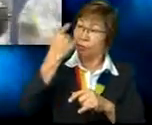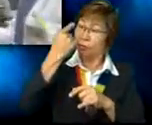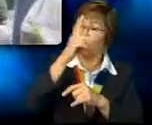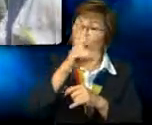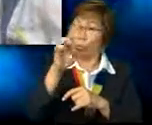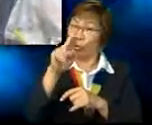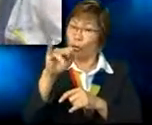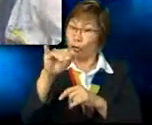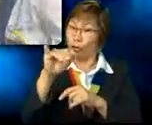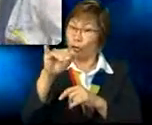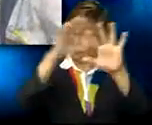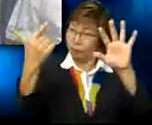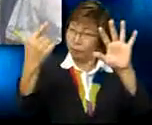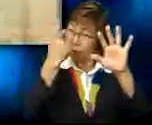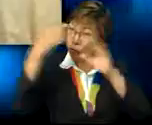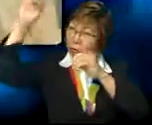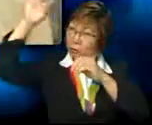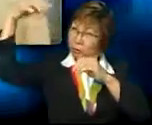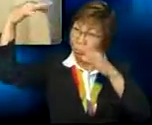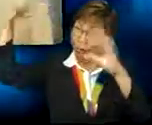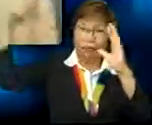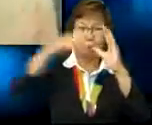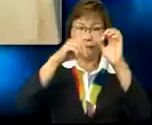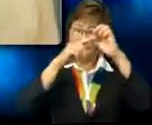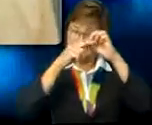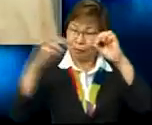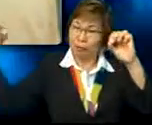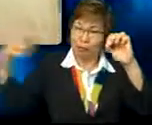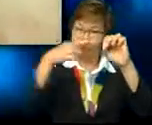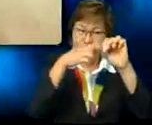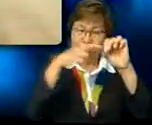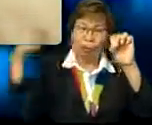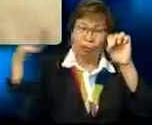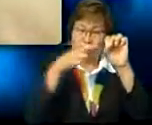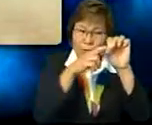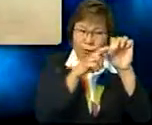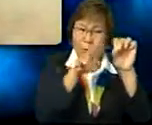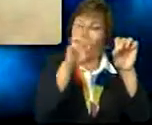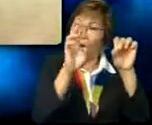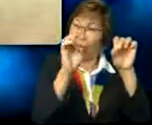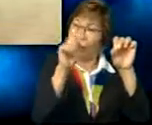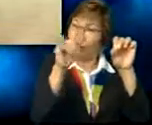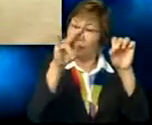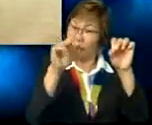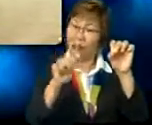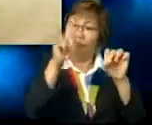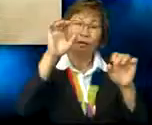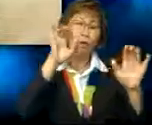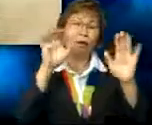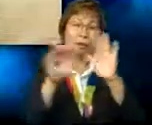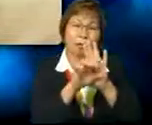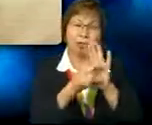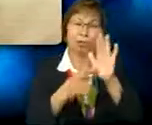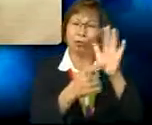jernih. Lepas masuk di situ, cahaya itu akan jatuh kepada sel-sel yang peka cahaya di retina. Ya, ini satu gambar rajah